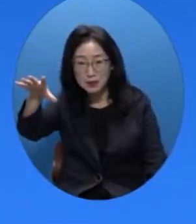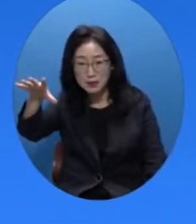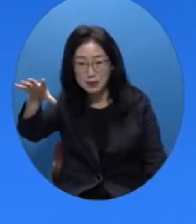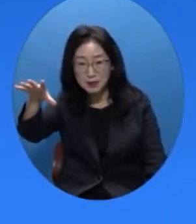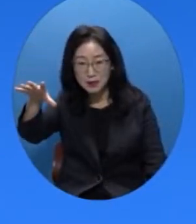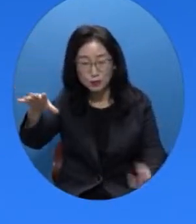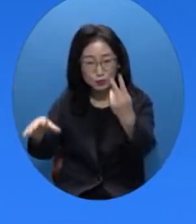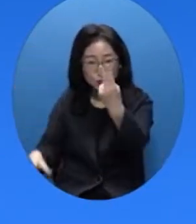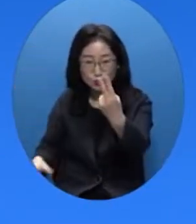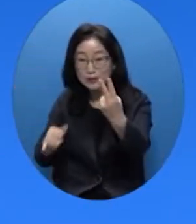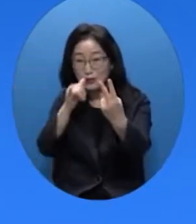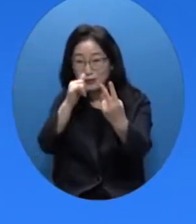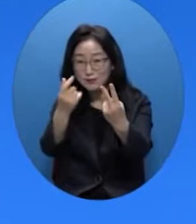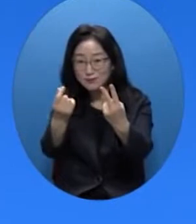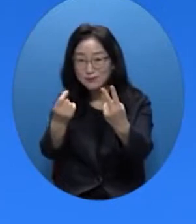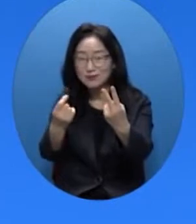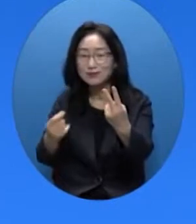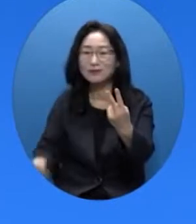공존하고 있습니다